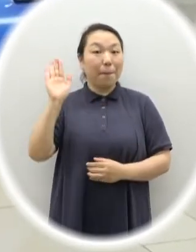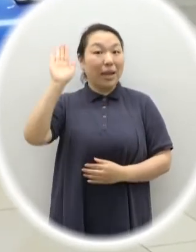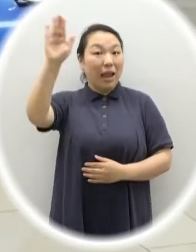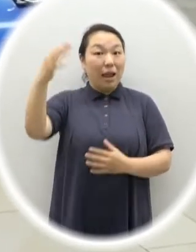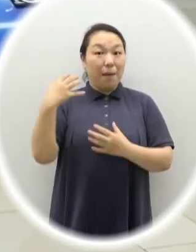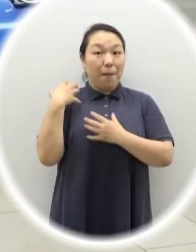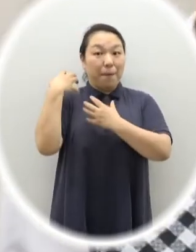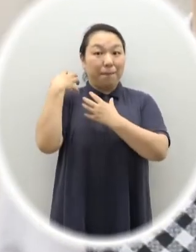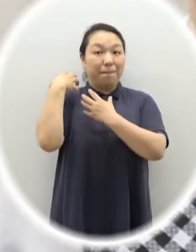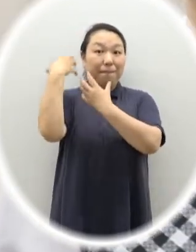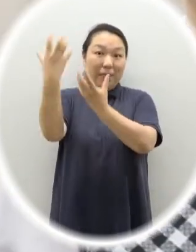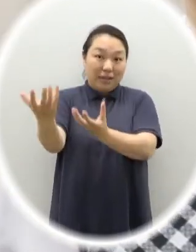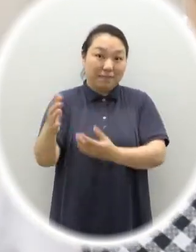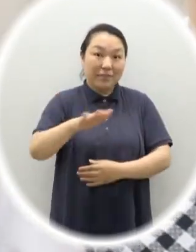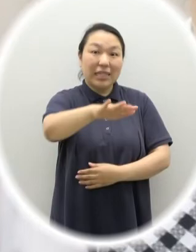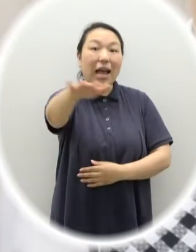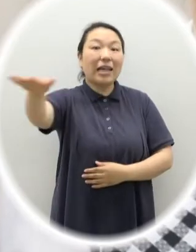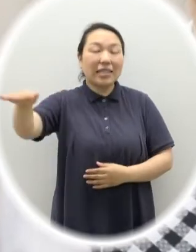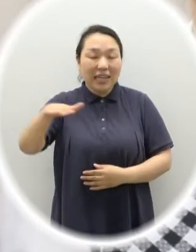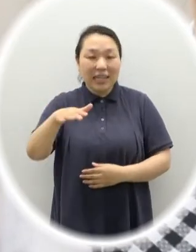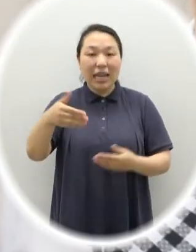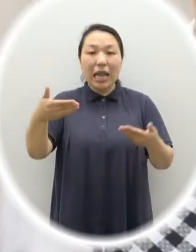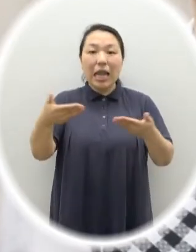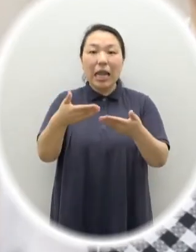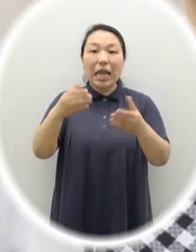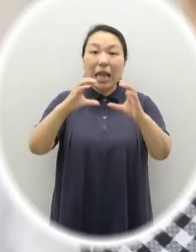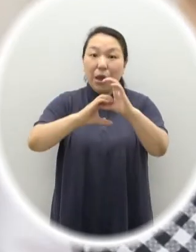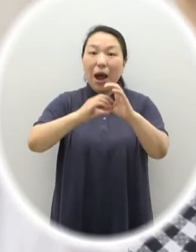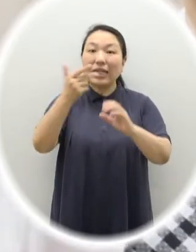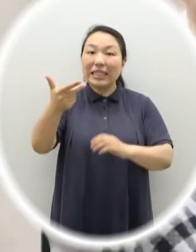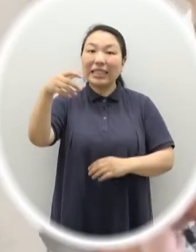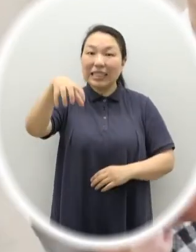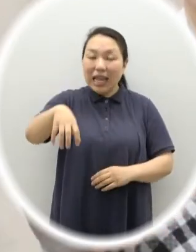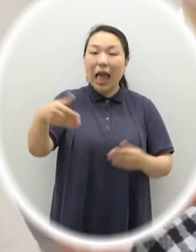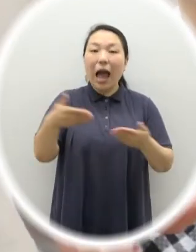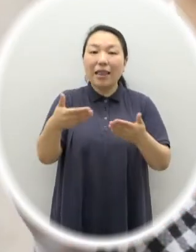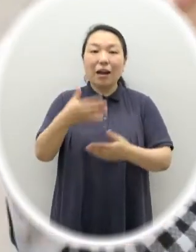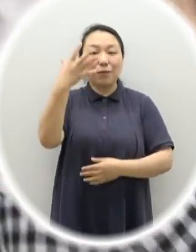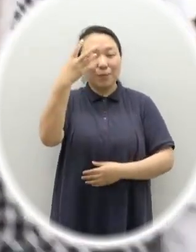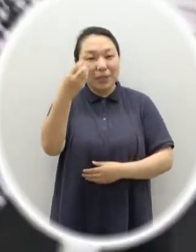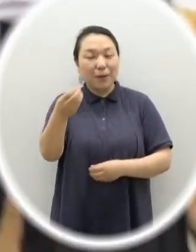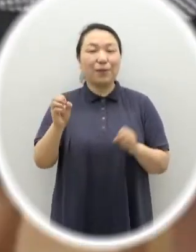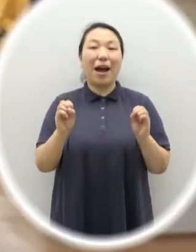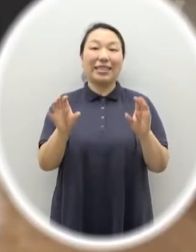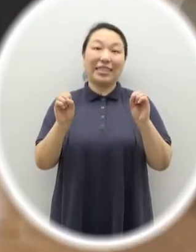世代を担う人たちへ向けて、いわき市で働く魅力を発信していきます。